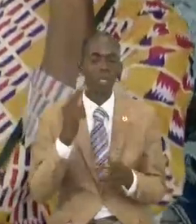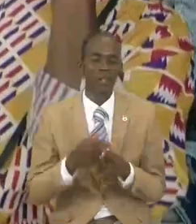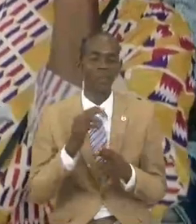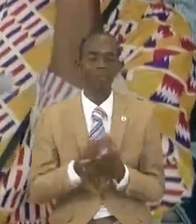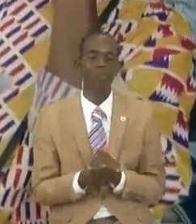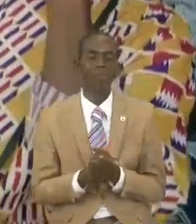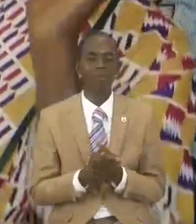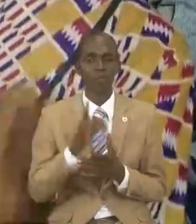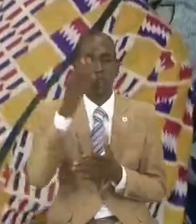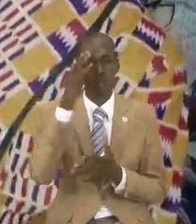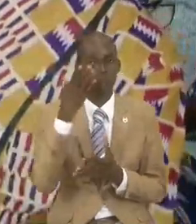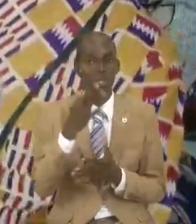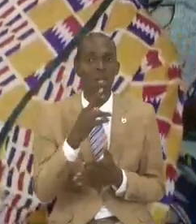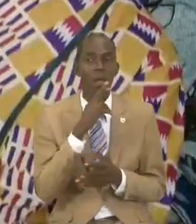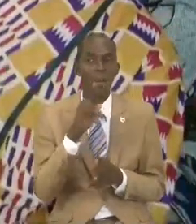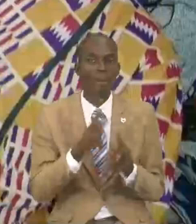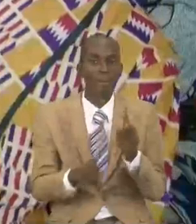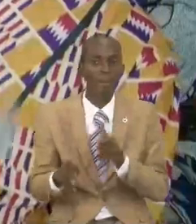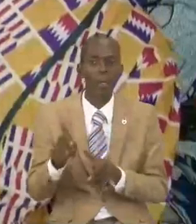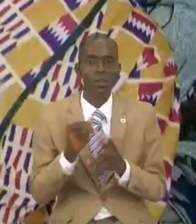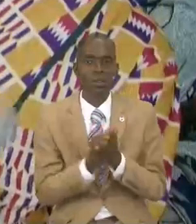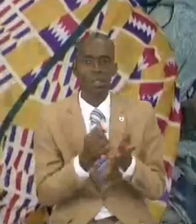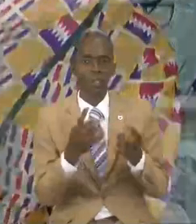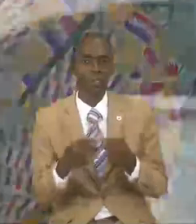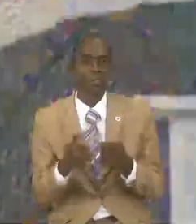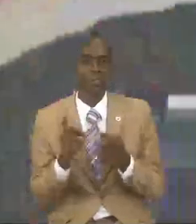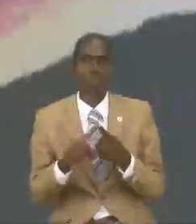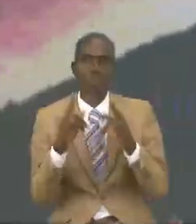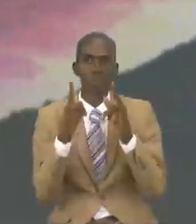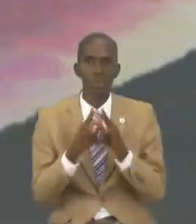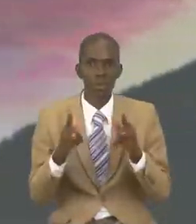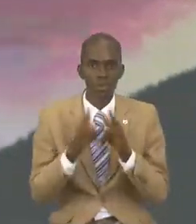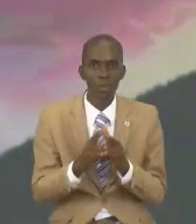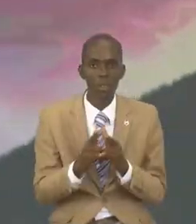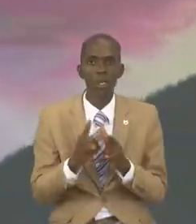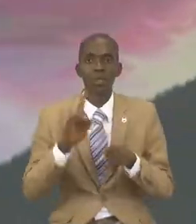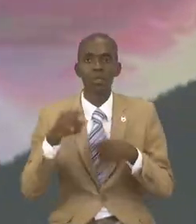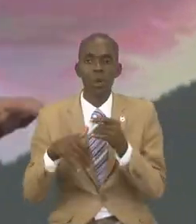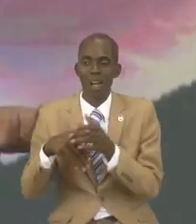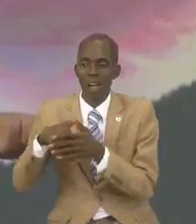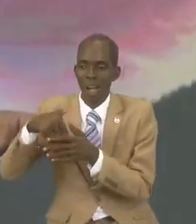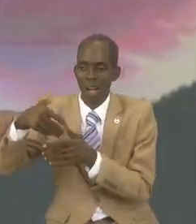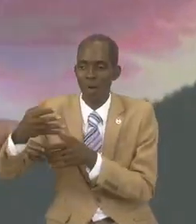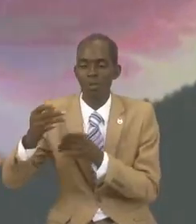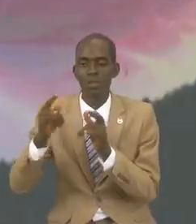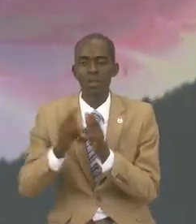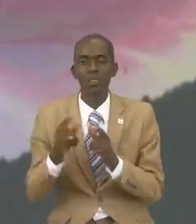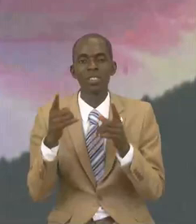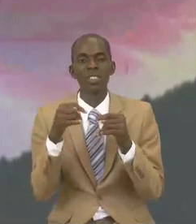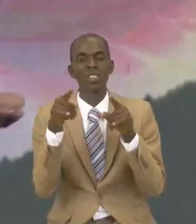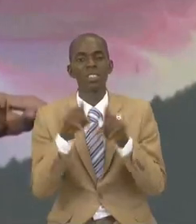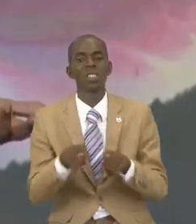dans chaque vie. Vous savez, il y a des gens qui viennent à la retraite. Et puis, après la retraite, ils sortent d'ici.